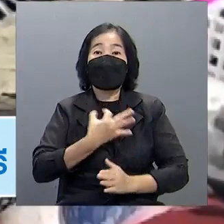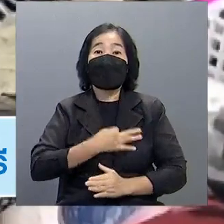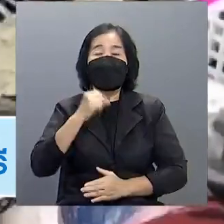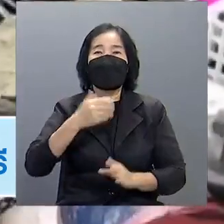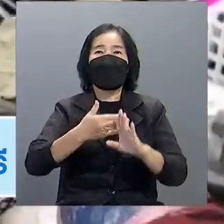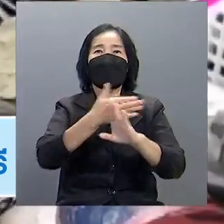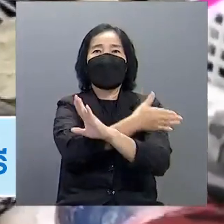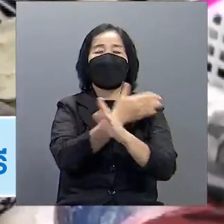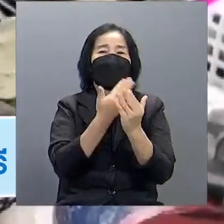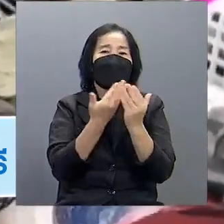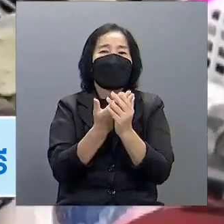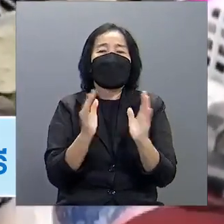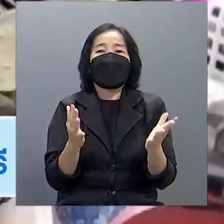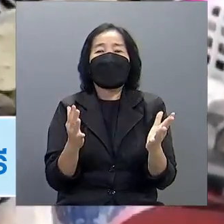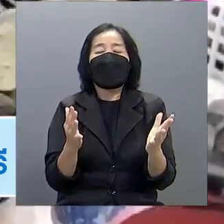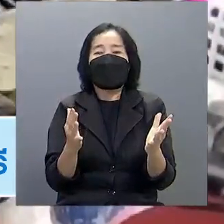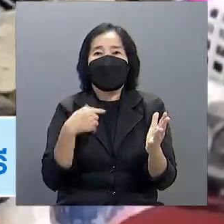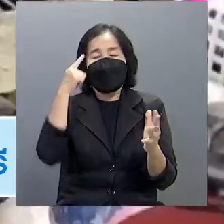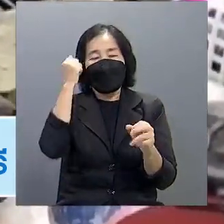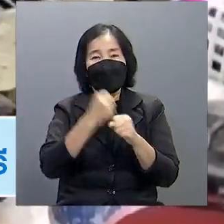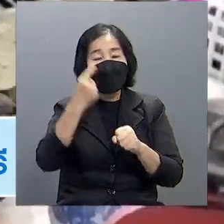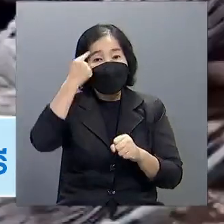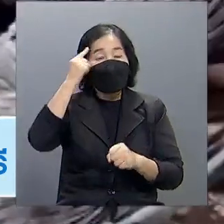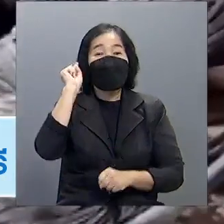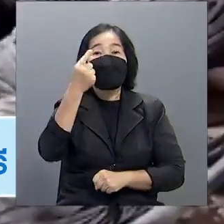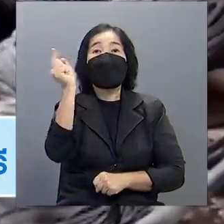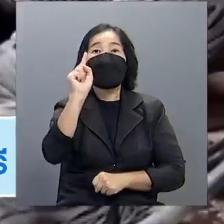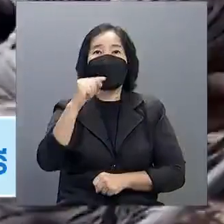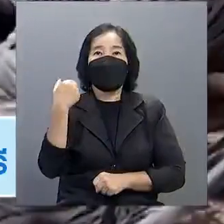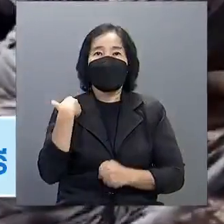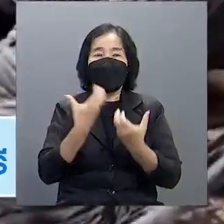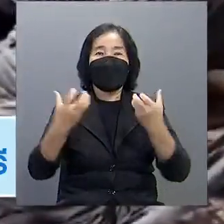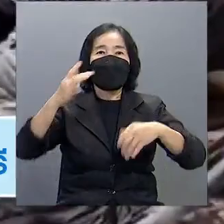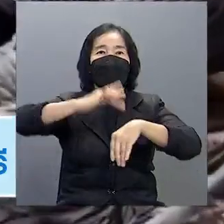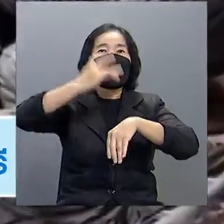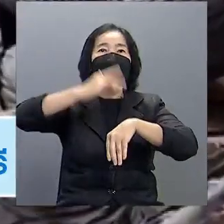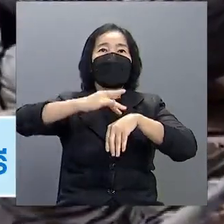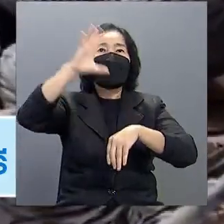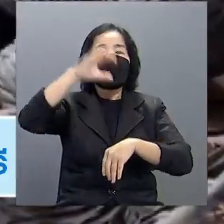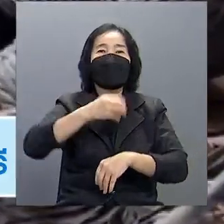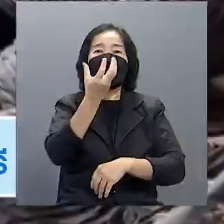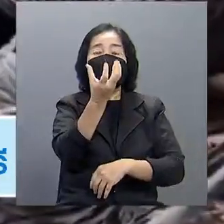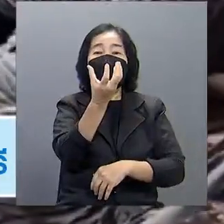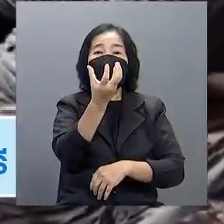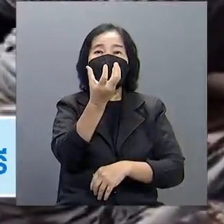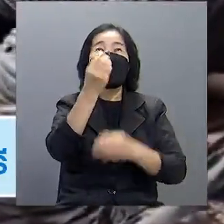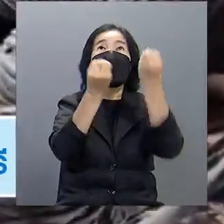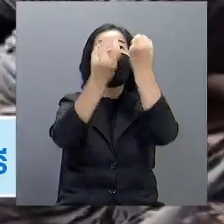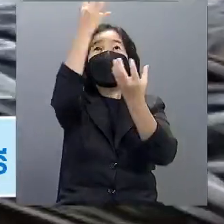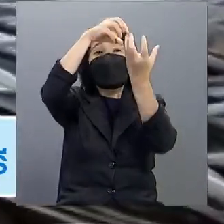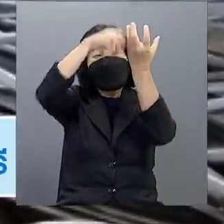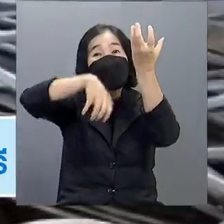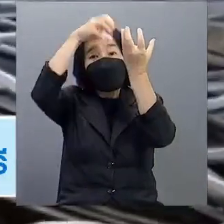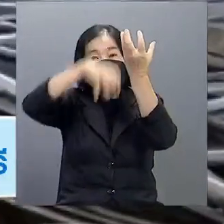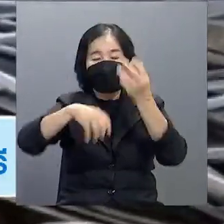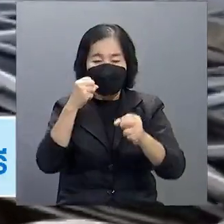มีคุณมนตรีก็เลยคิดไอเดียค่ะนำวัสดุธรรมชาติใกล้ตัวอย่างลูกหมากลานมาประดิษฐ์เป็นของประดับตกแต่งอ๋อนี่ลูกหมากล